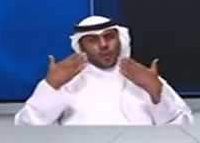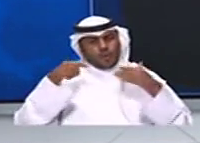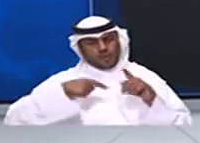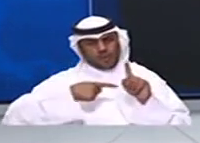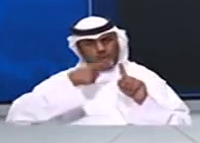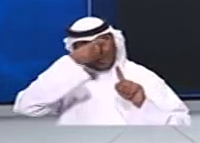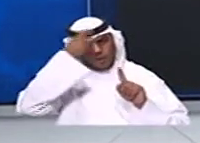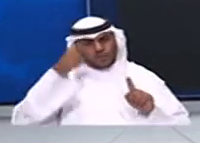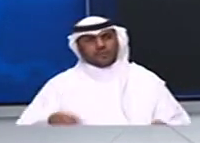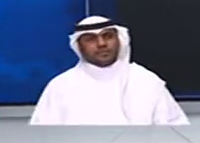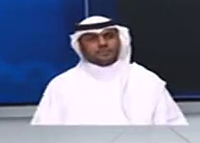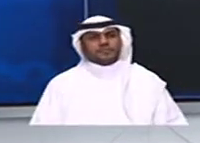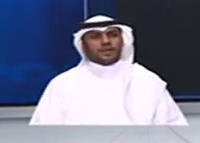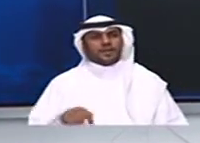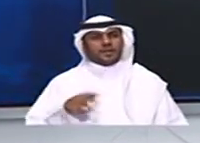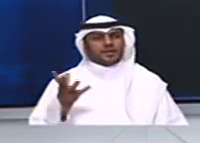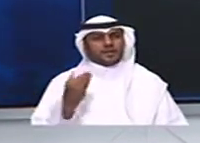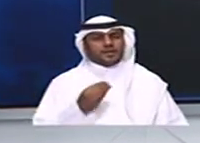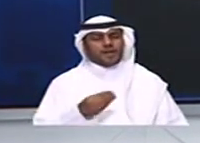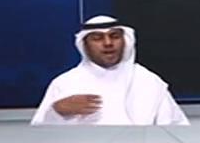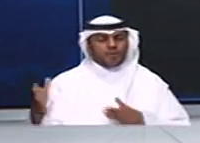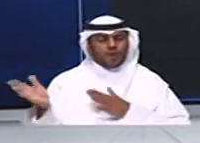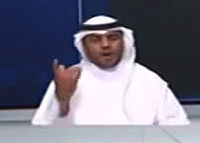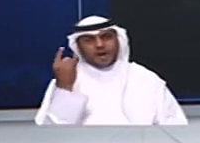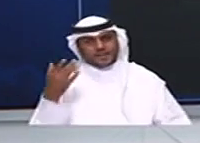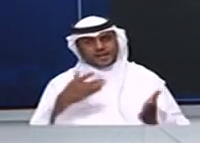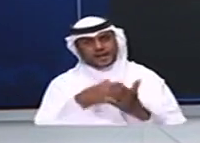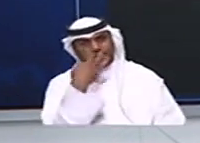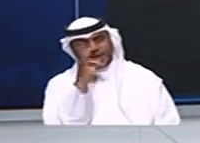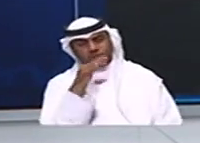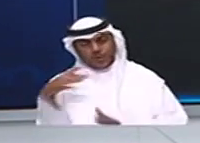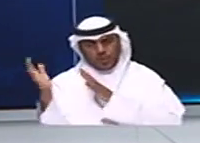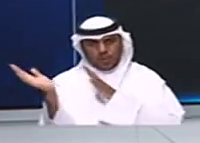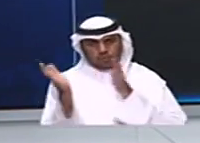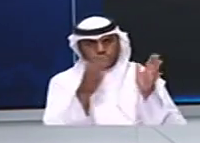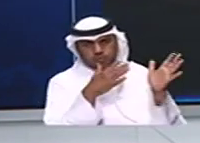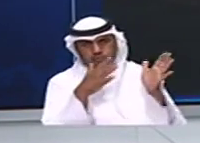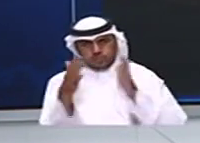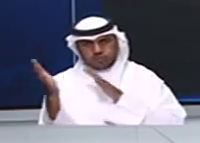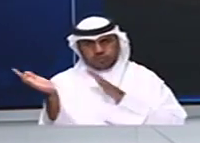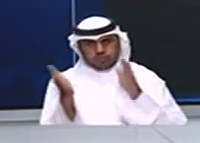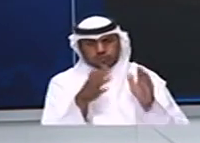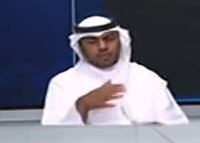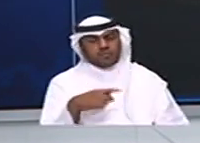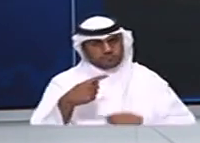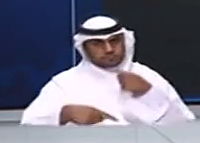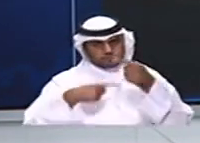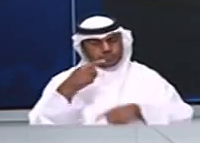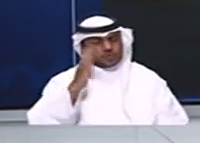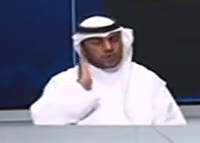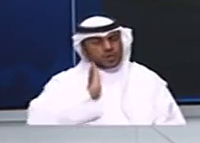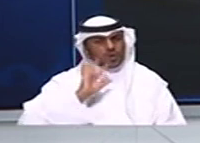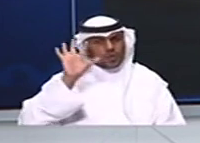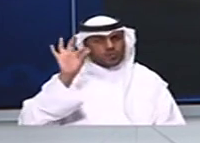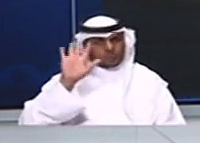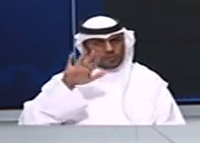السرعة تتراوح سرعتها ما بين 10 إلى 30 كيلومتر في الساعة. وأيضا أعزائي المشاهدين نتوقع استمرار الرطوبة النسبية خلال